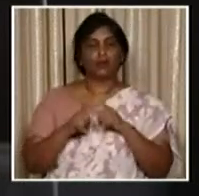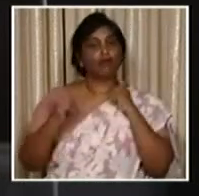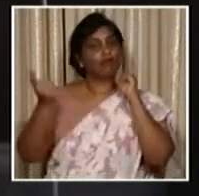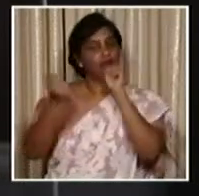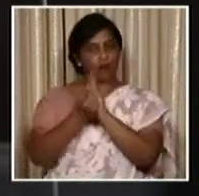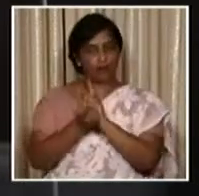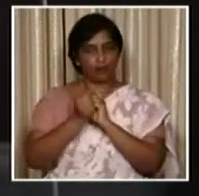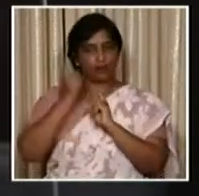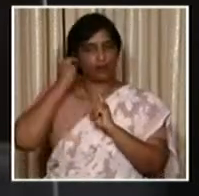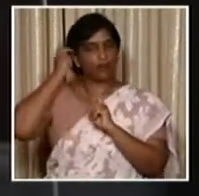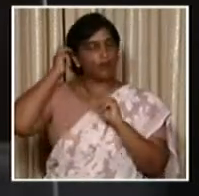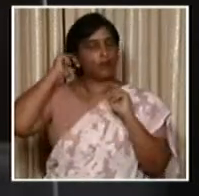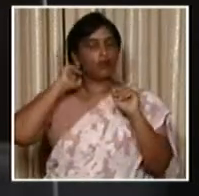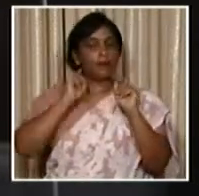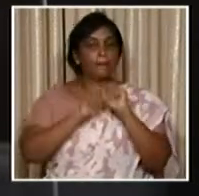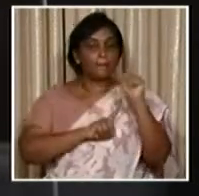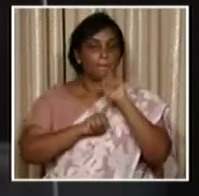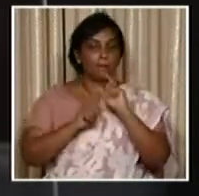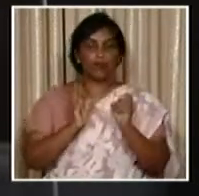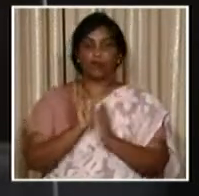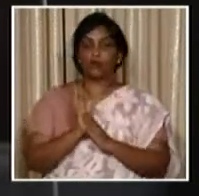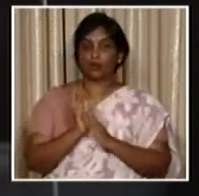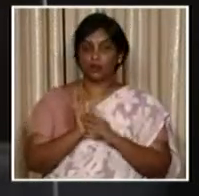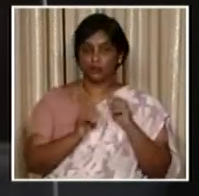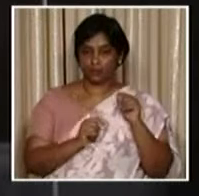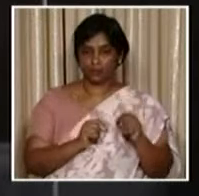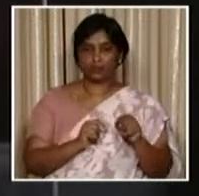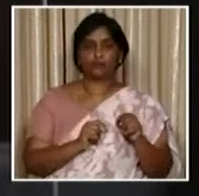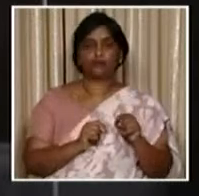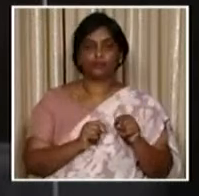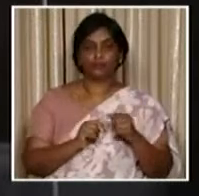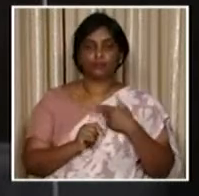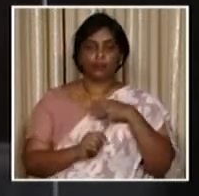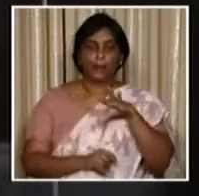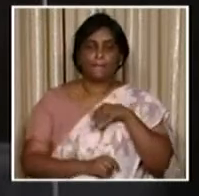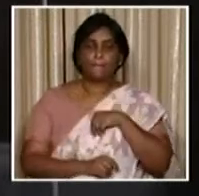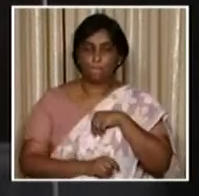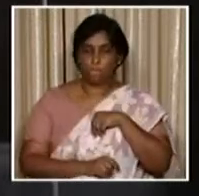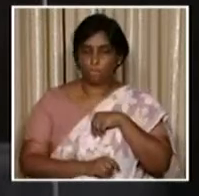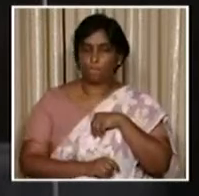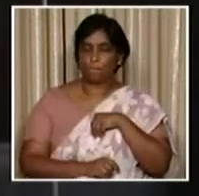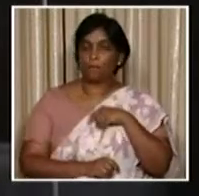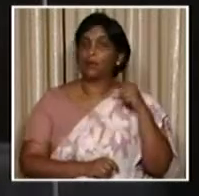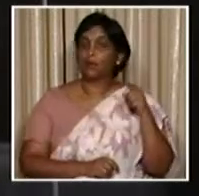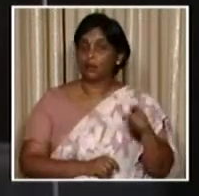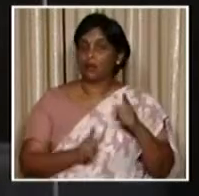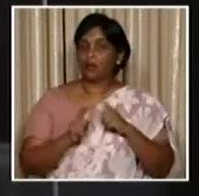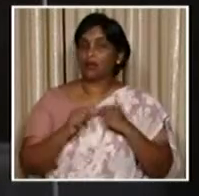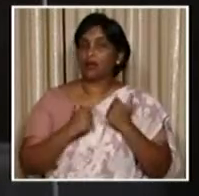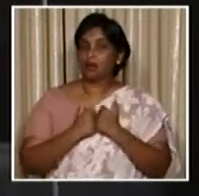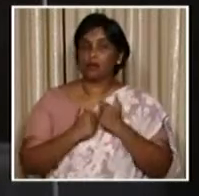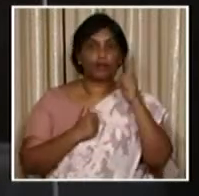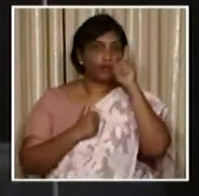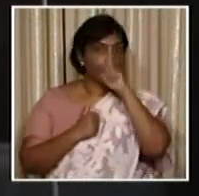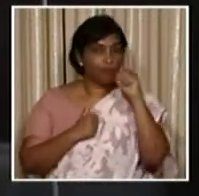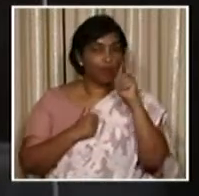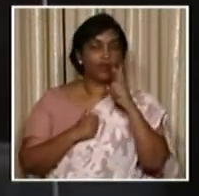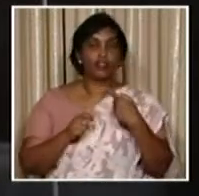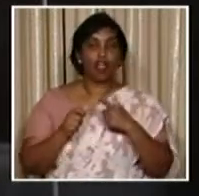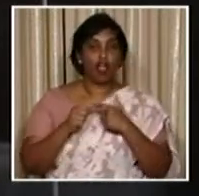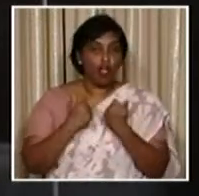hamueno. Me apalmi entu karuk sabai jid. Mereka pelik kata, Itu April masa aurudda